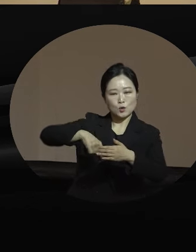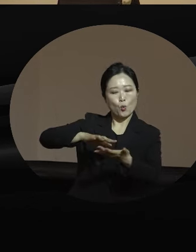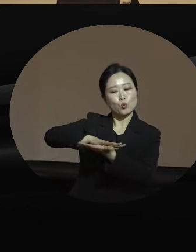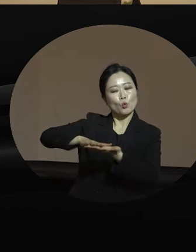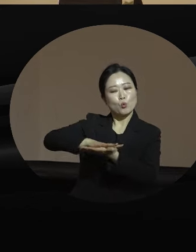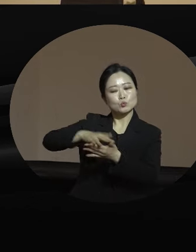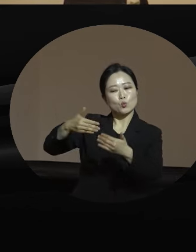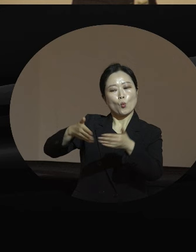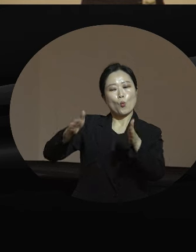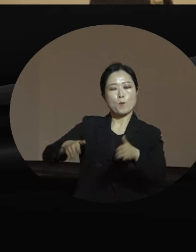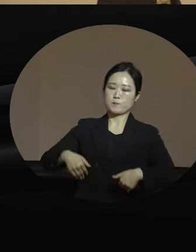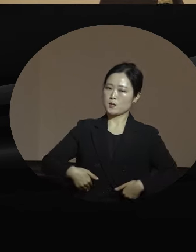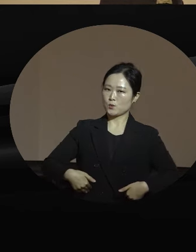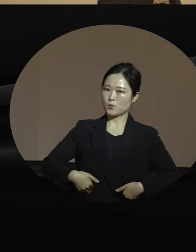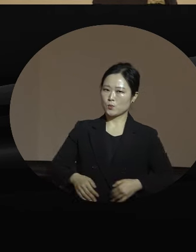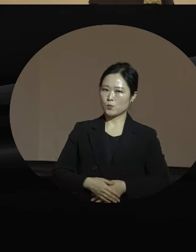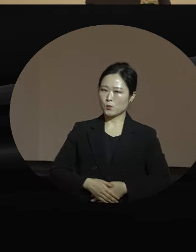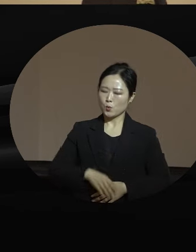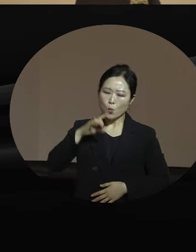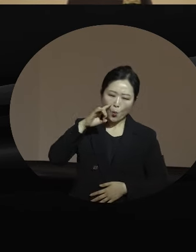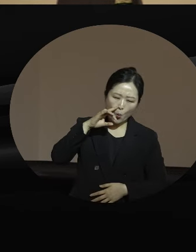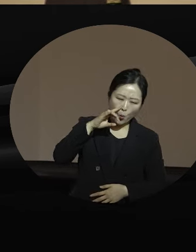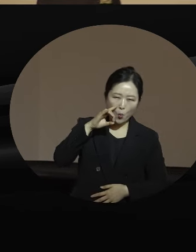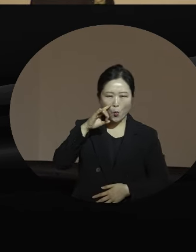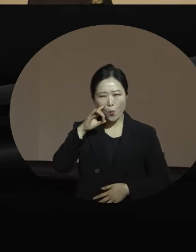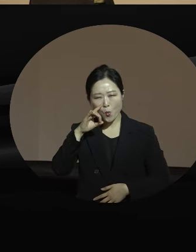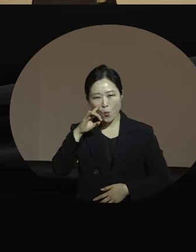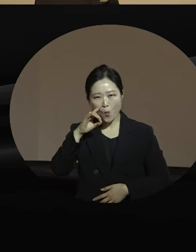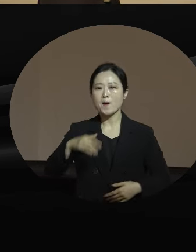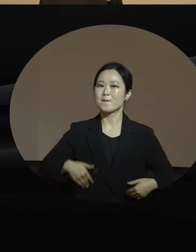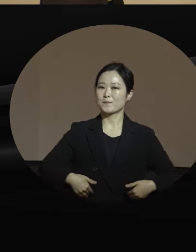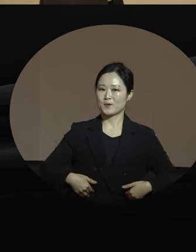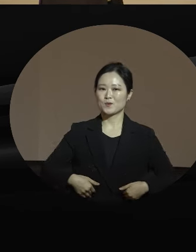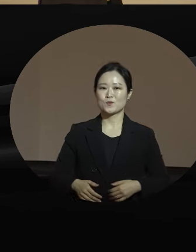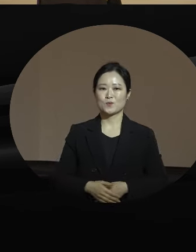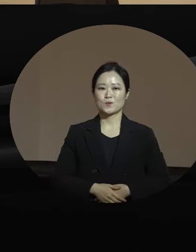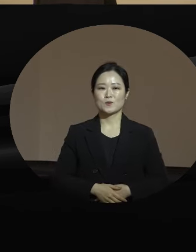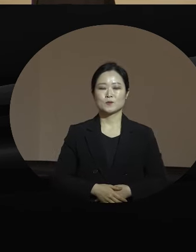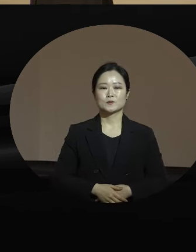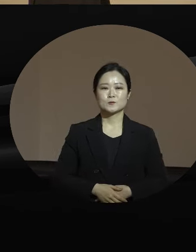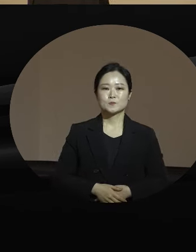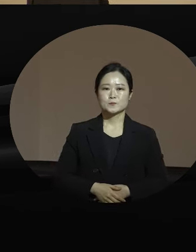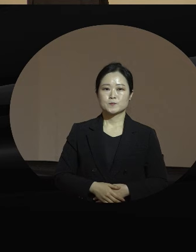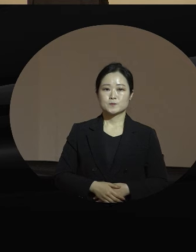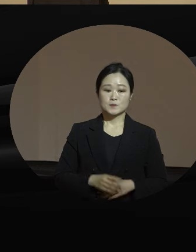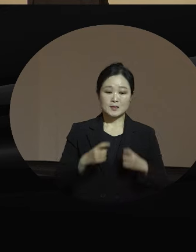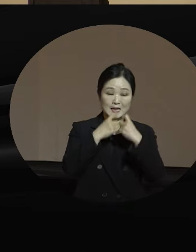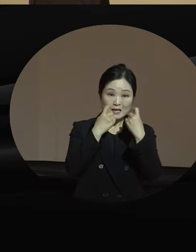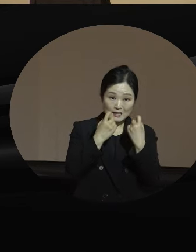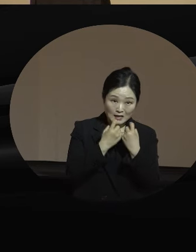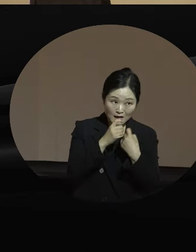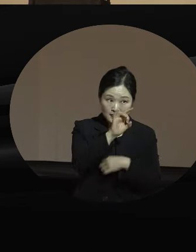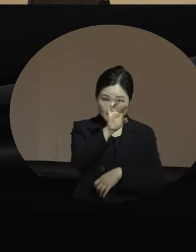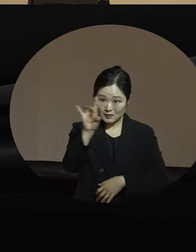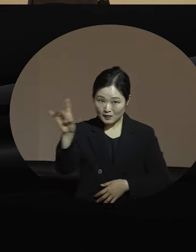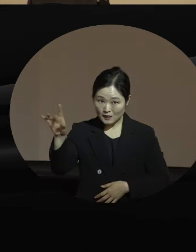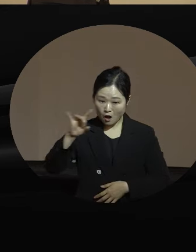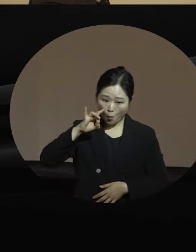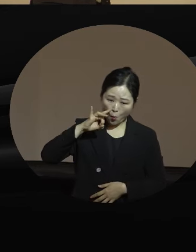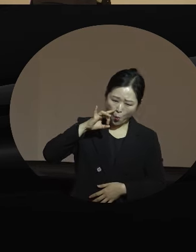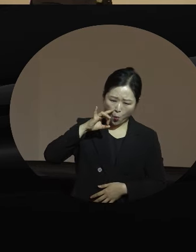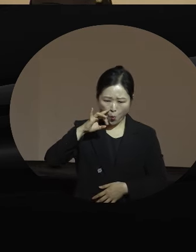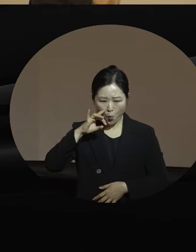역량은 호기심이에요. 궁금하게 만들어야 돼요. 이 개인적으로 여러분들 개인도 호기심을 가지면